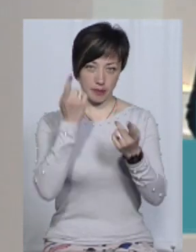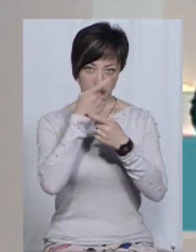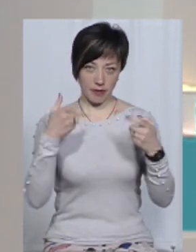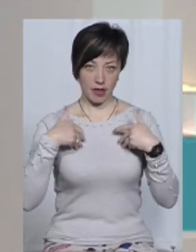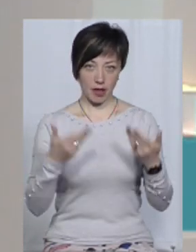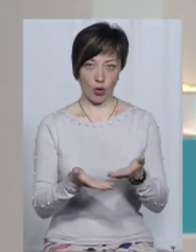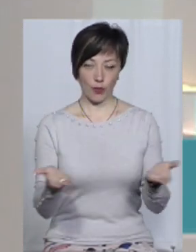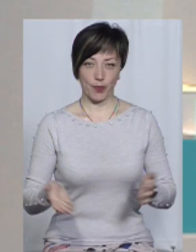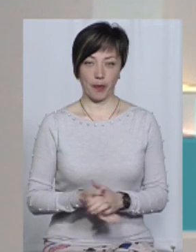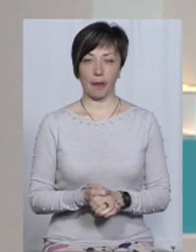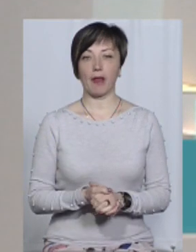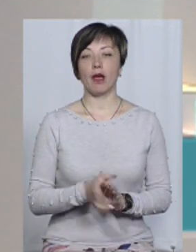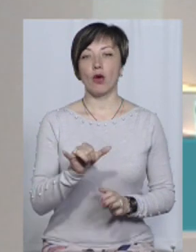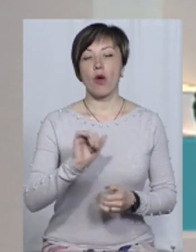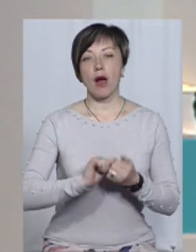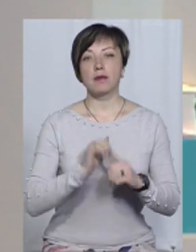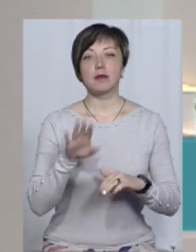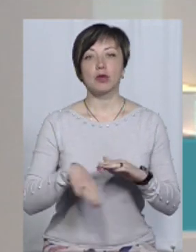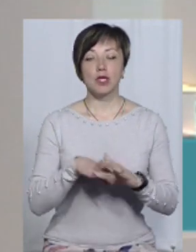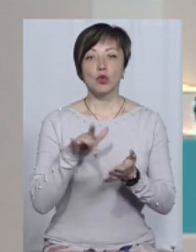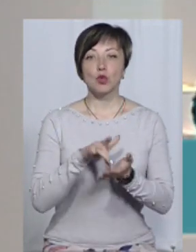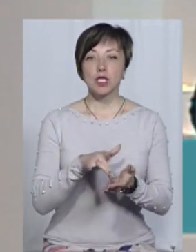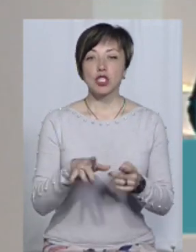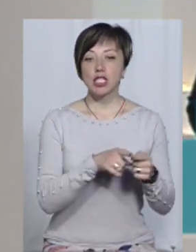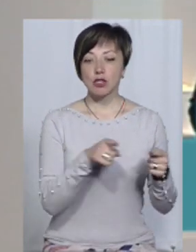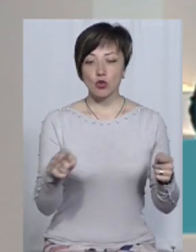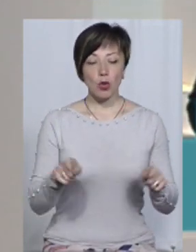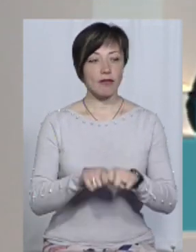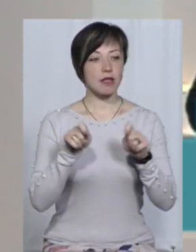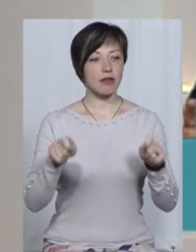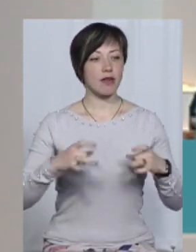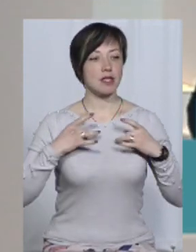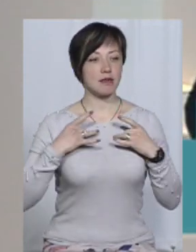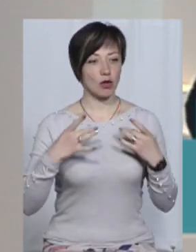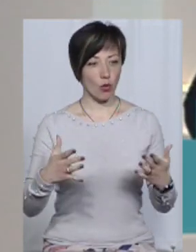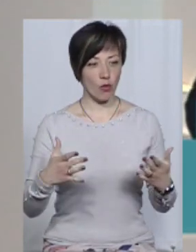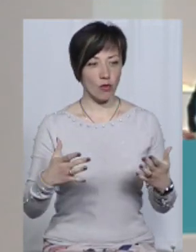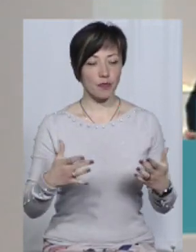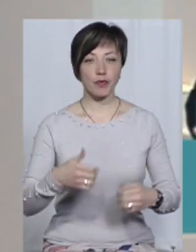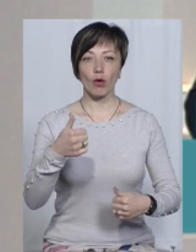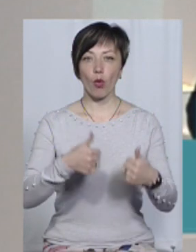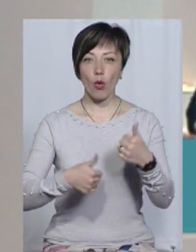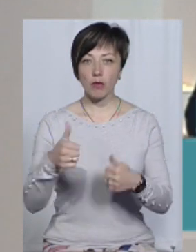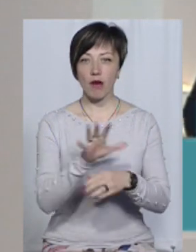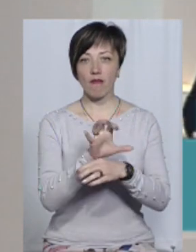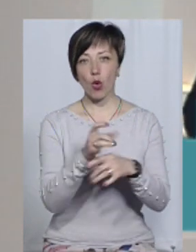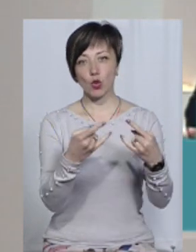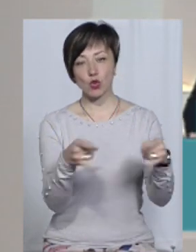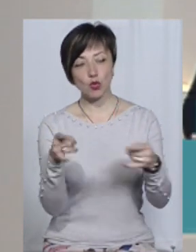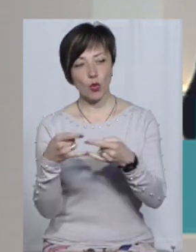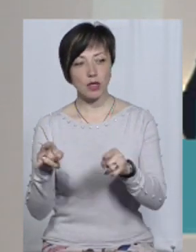Вітаю! У Кам'янці-Подільському туристичний сезон відкривався святково. Конкурсами,